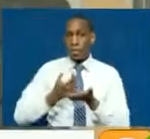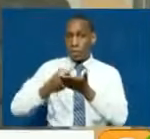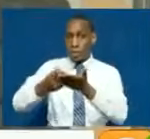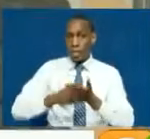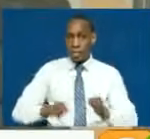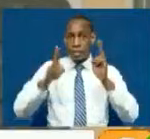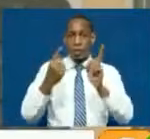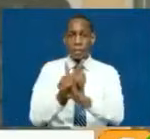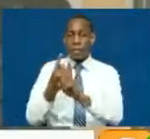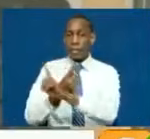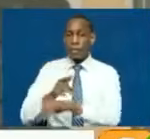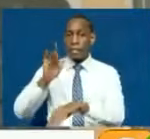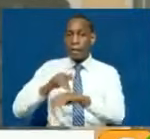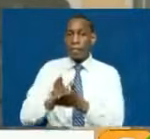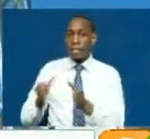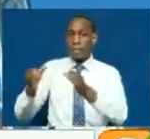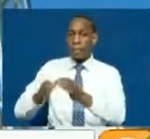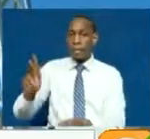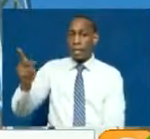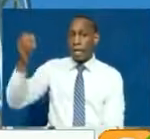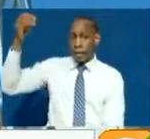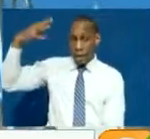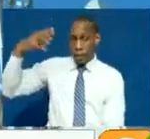kujadili maswala kadhaa yanayoikumba kampuni hiyo